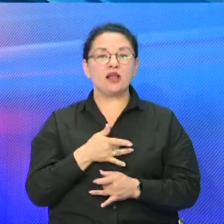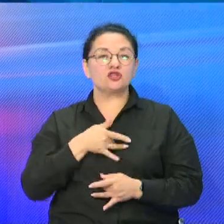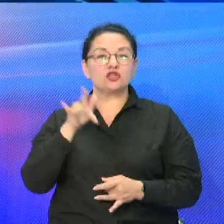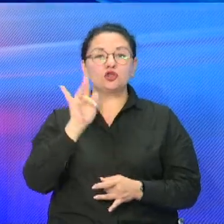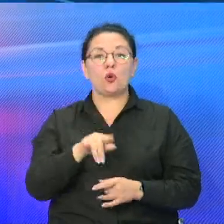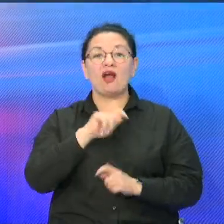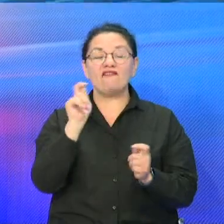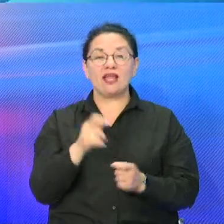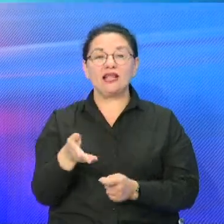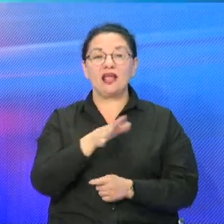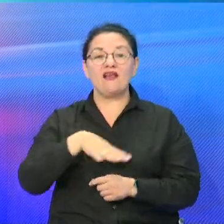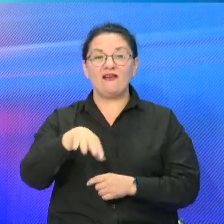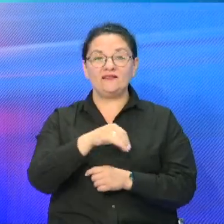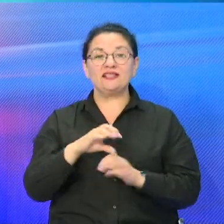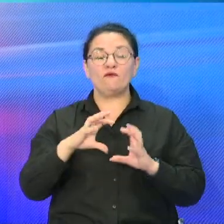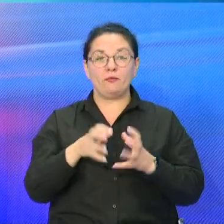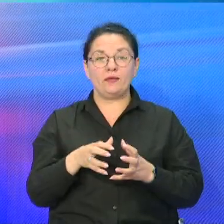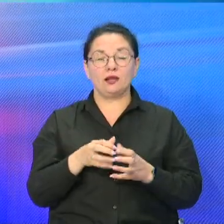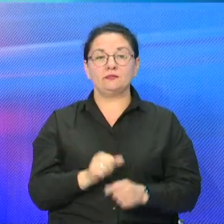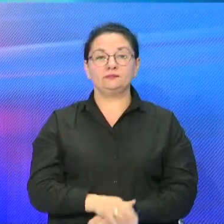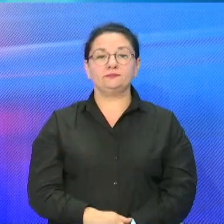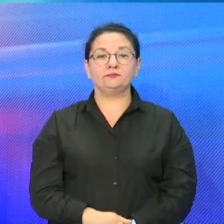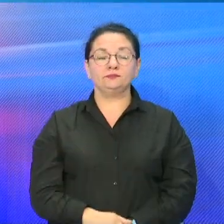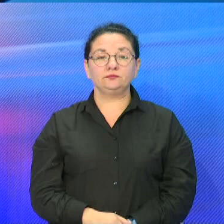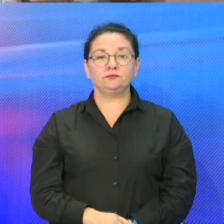народа. Владимир Лобан так само долучился.